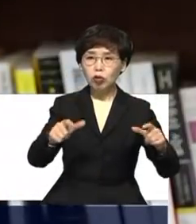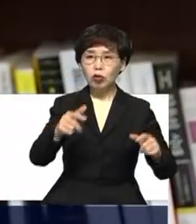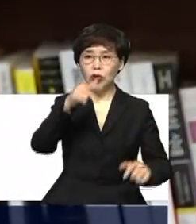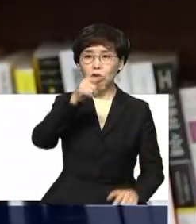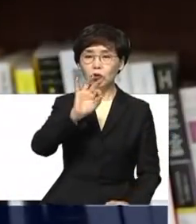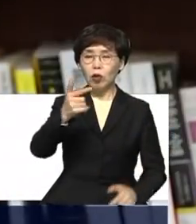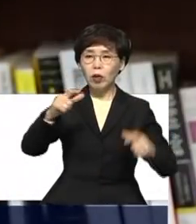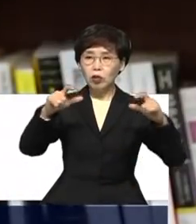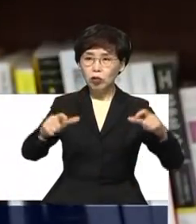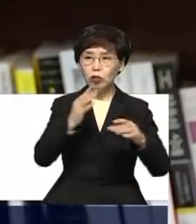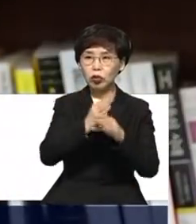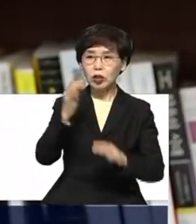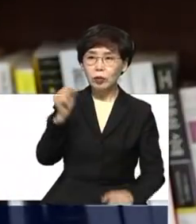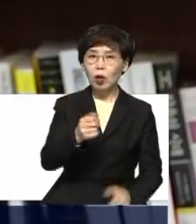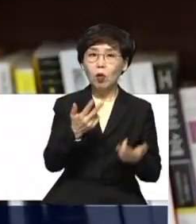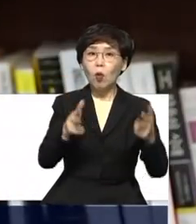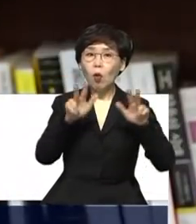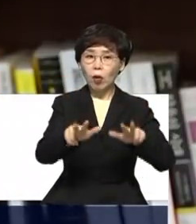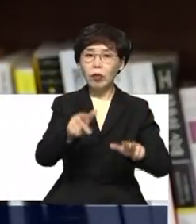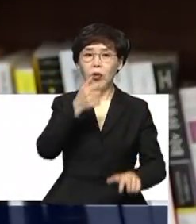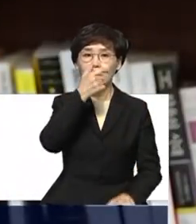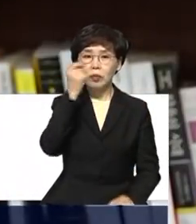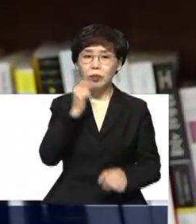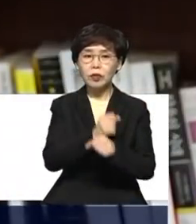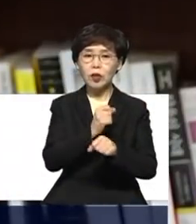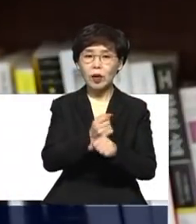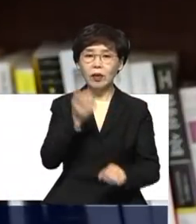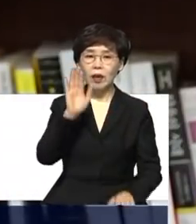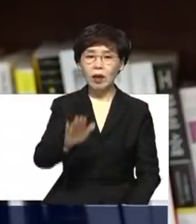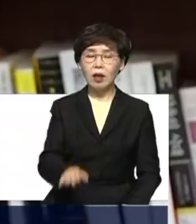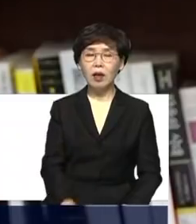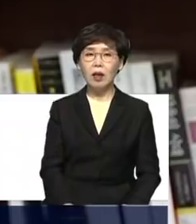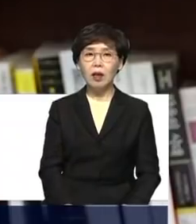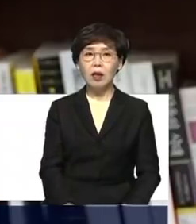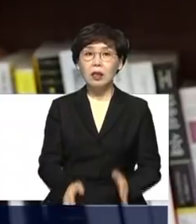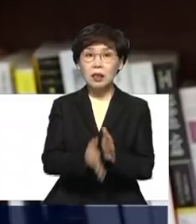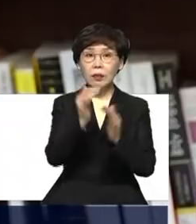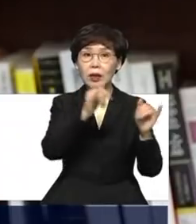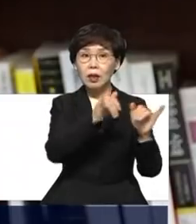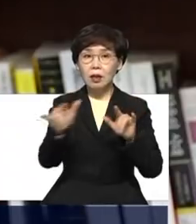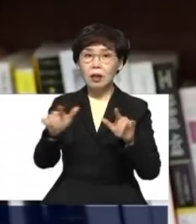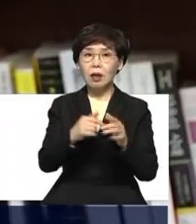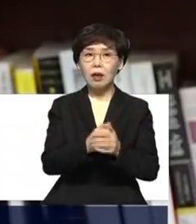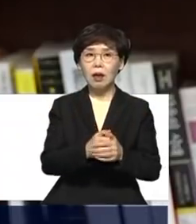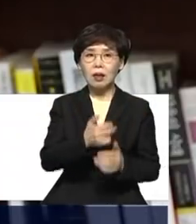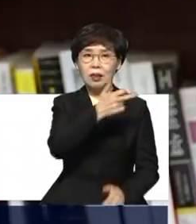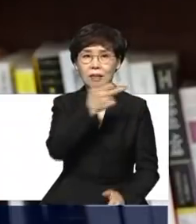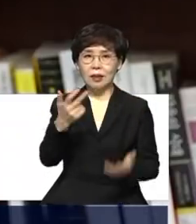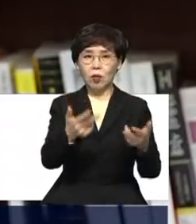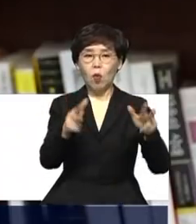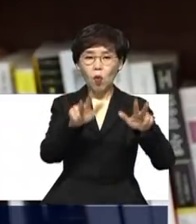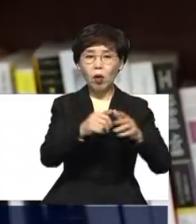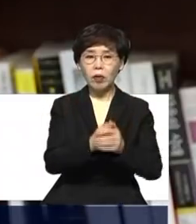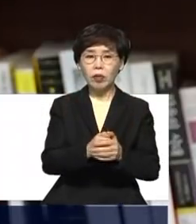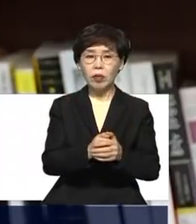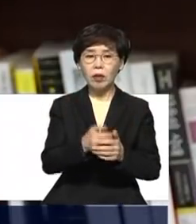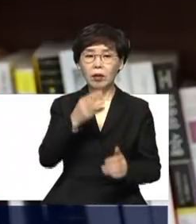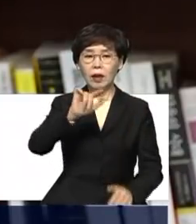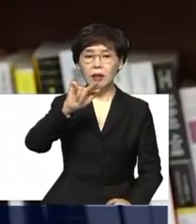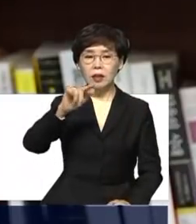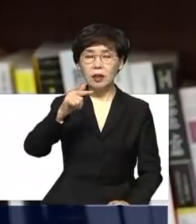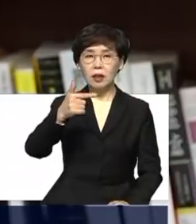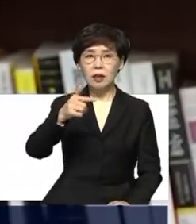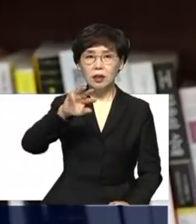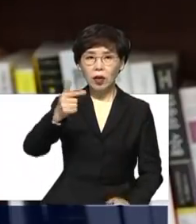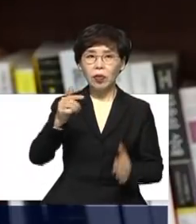중심으로 좀 이 공원이 좀 부족한데 이런 시민들에게 대규모 공원 탄천까지로 이어지는